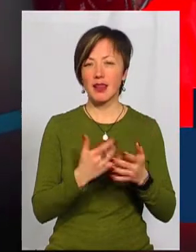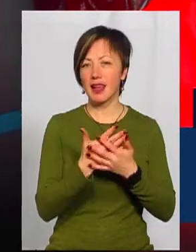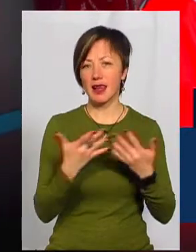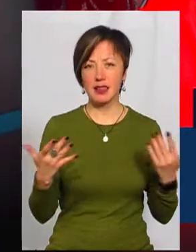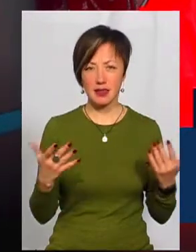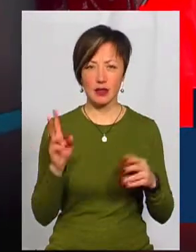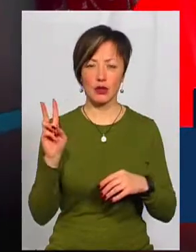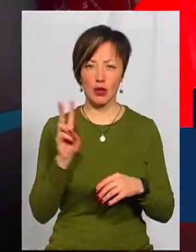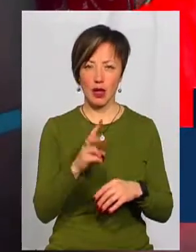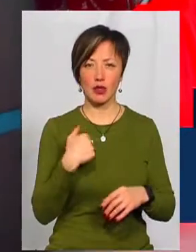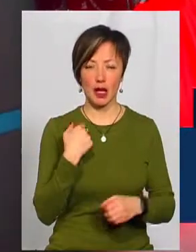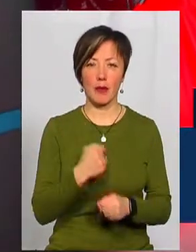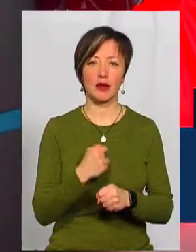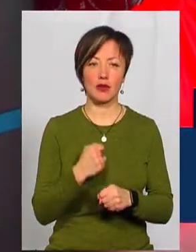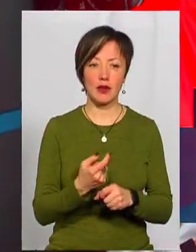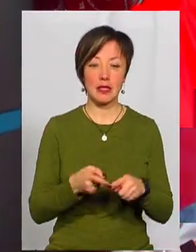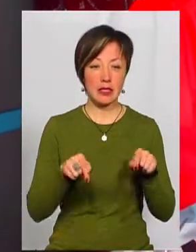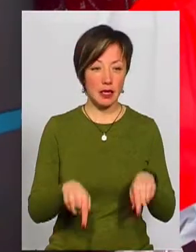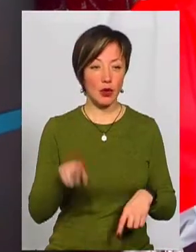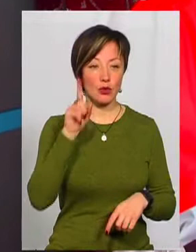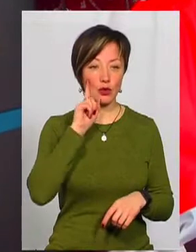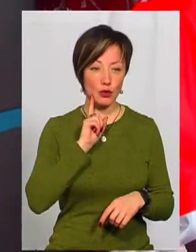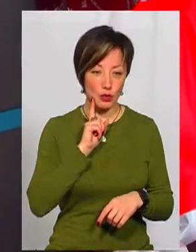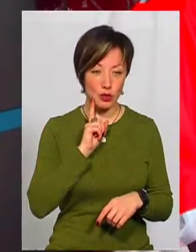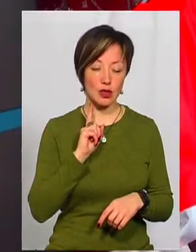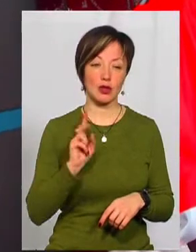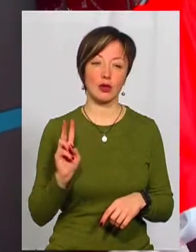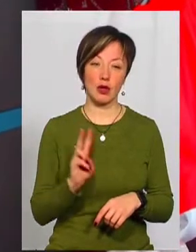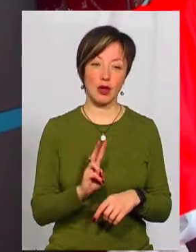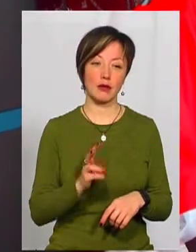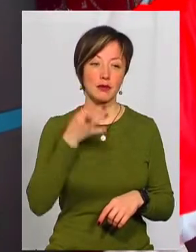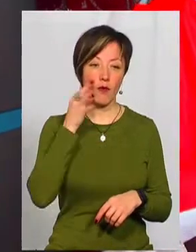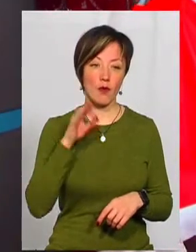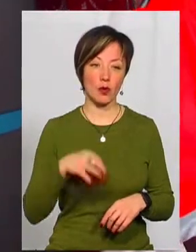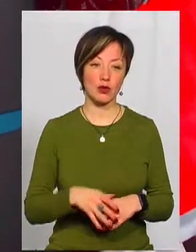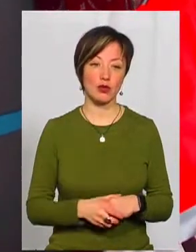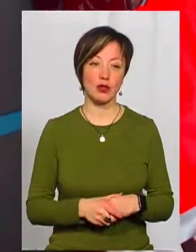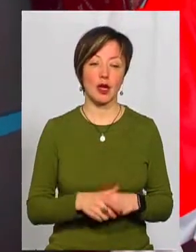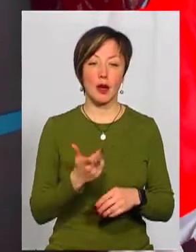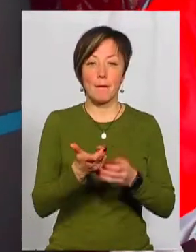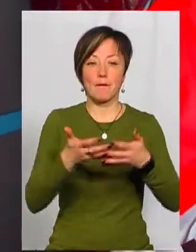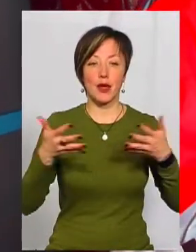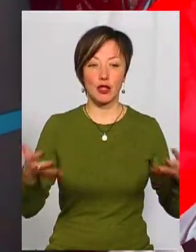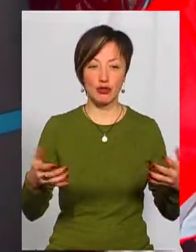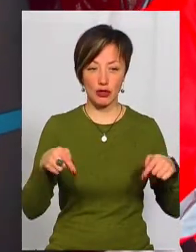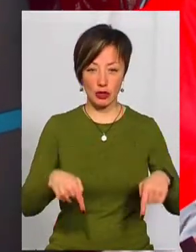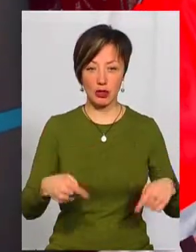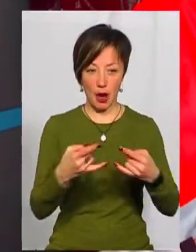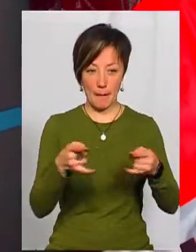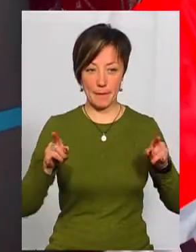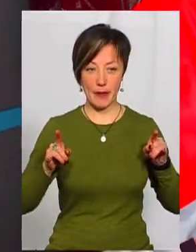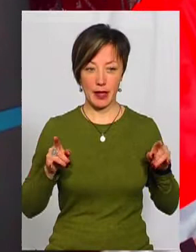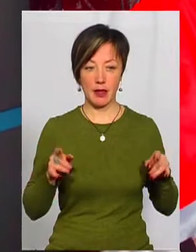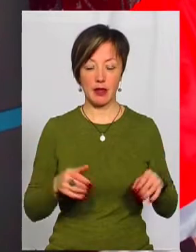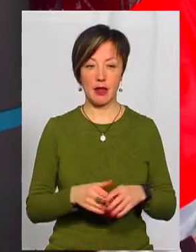Юмзіках їздив. Звісно, цей удобний, все він більш комфортніший, більша кабіна, все прибори, м'якше